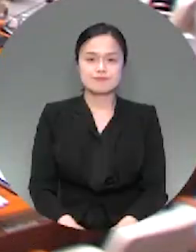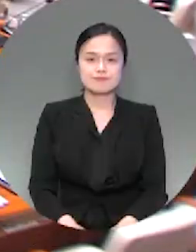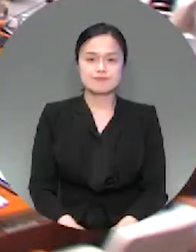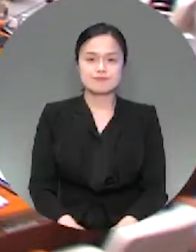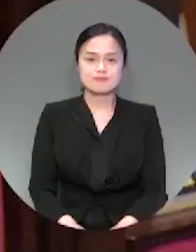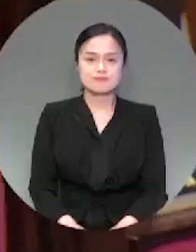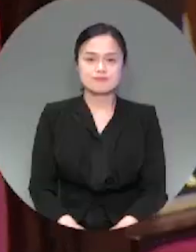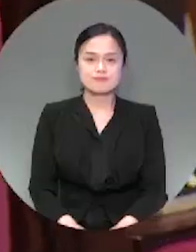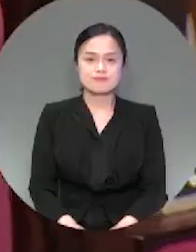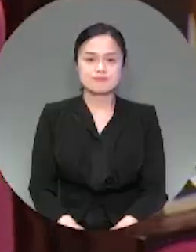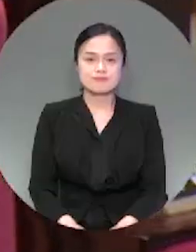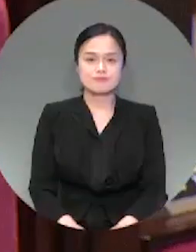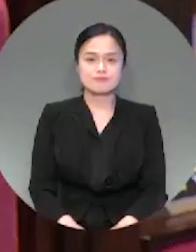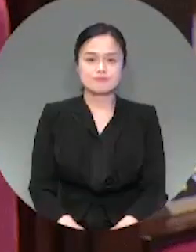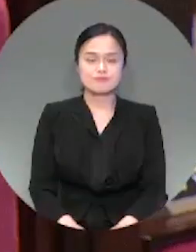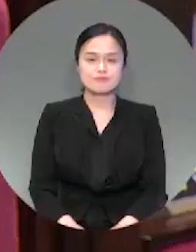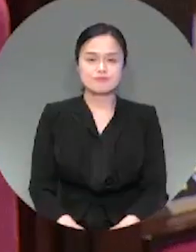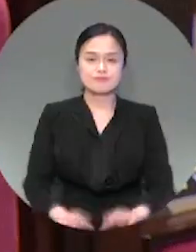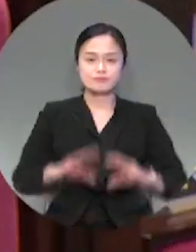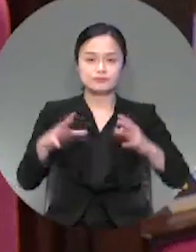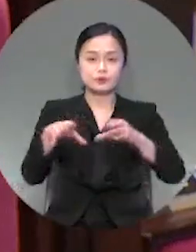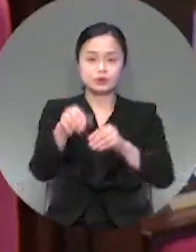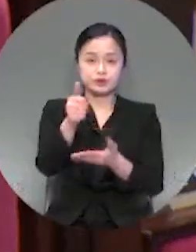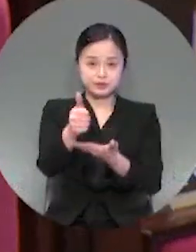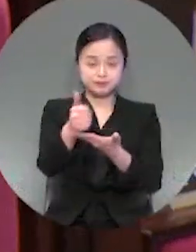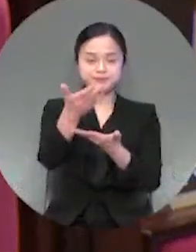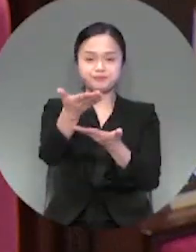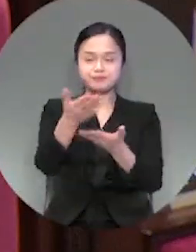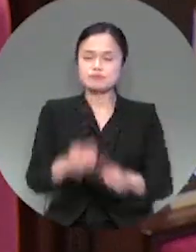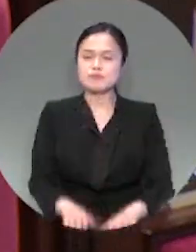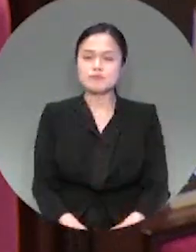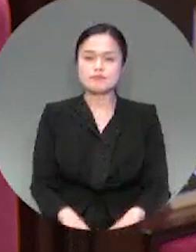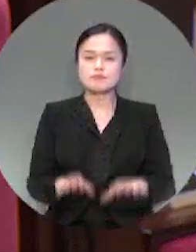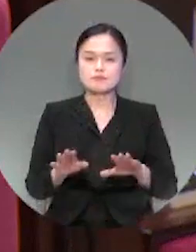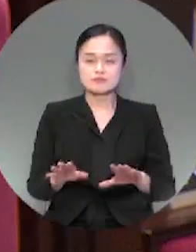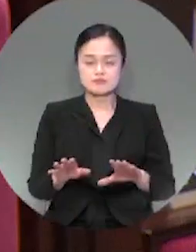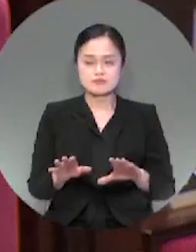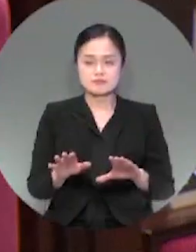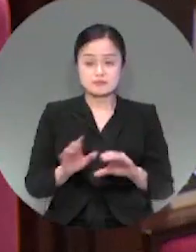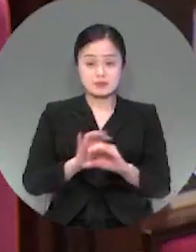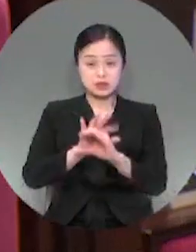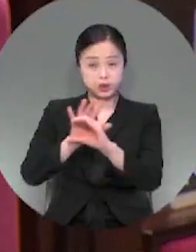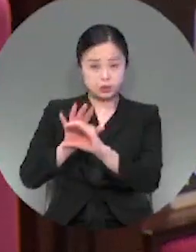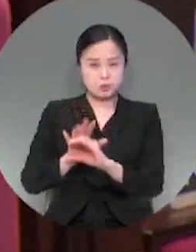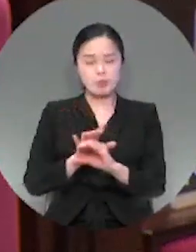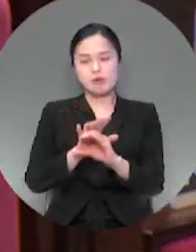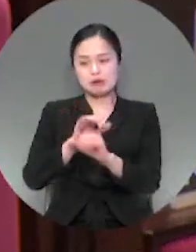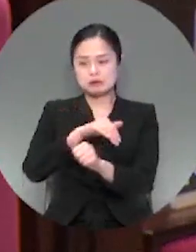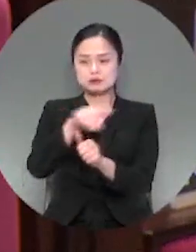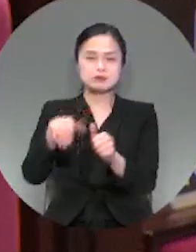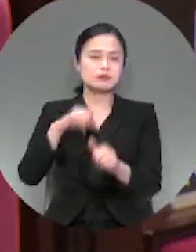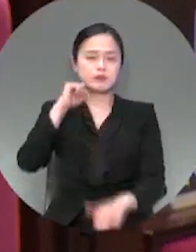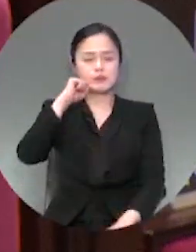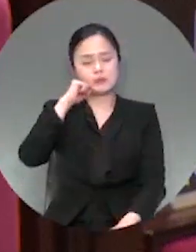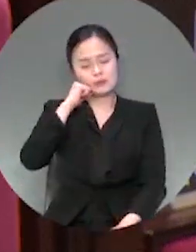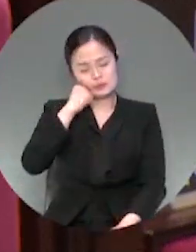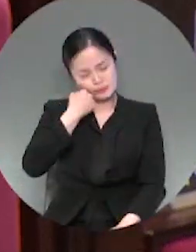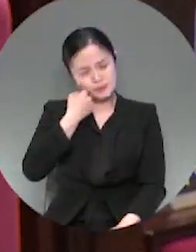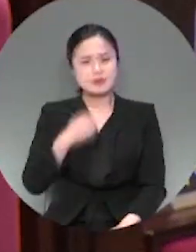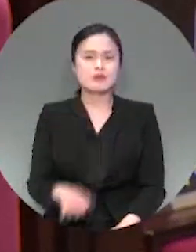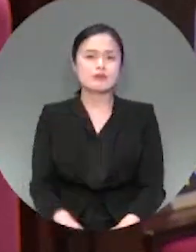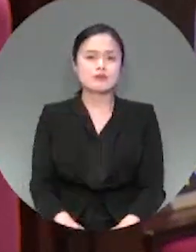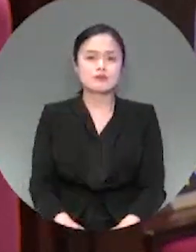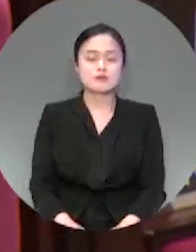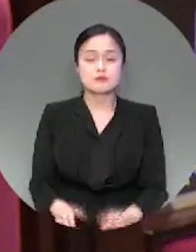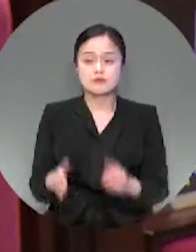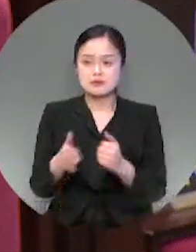예, 총리님, 예. 지금 우리 사회가 경험하지 못한 어려움을 극복해가는 과정이라고 생각합니다. 없던